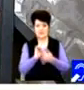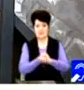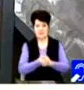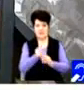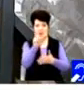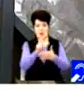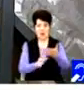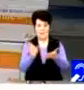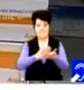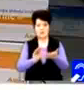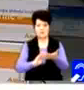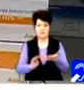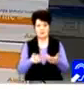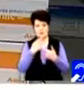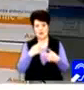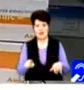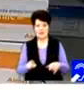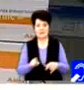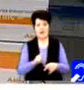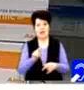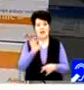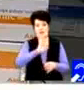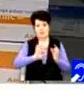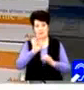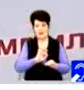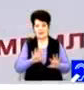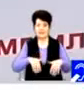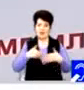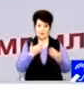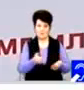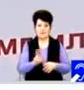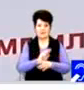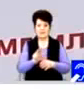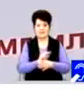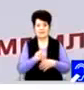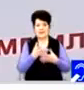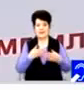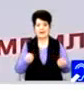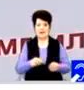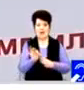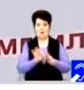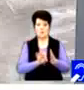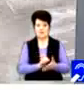prospectul pentru Smecta și alte preparate pe bază de argilă recomandate în tratamentul diareei